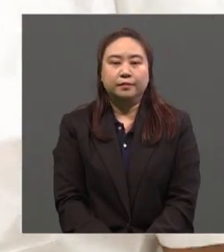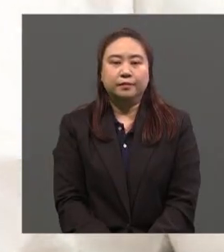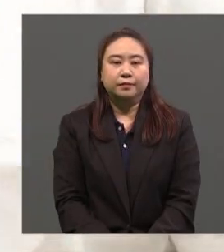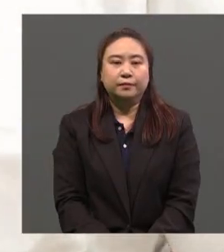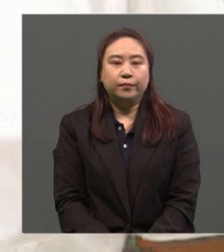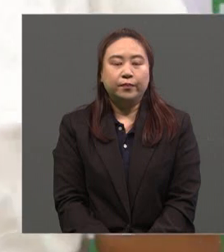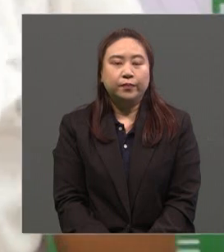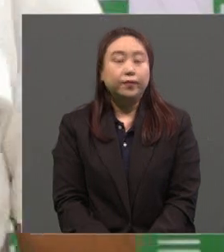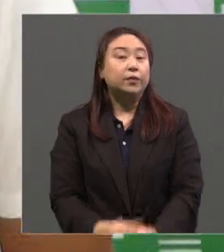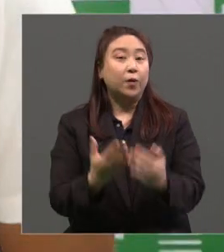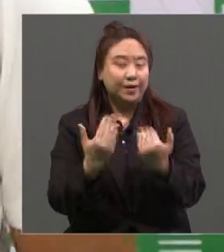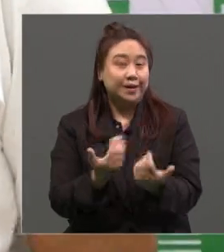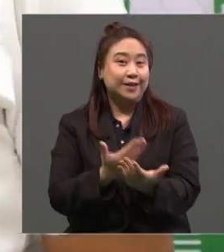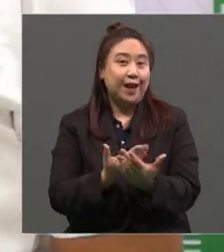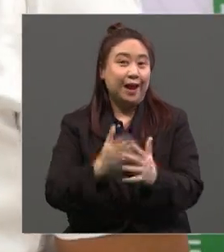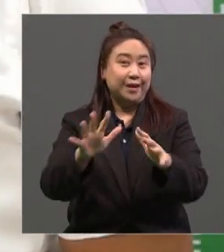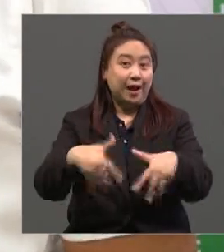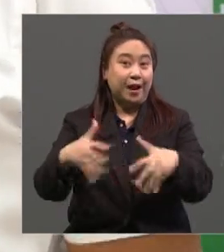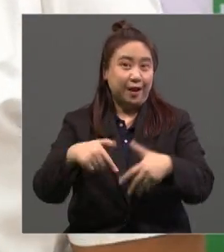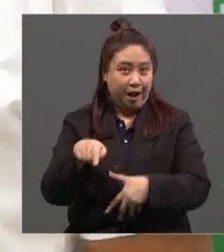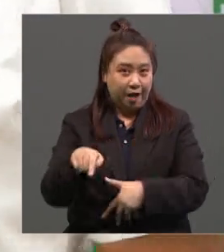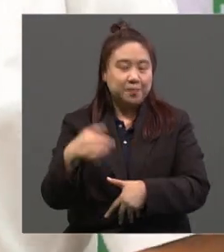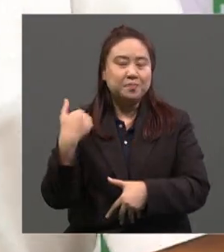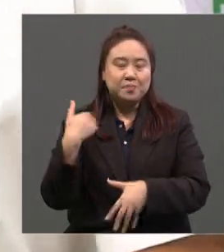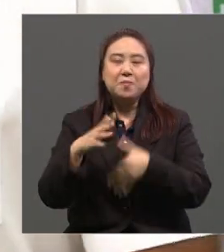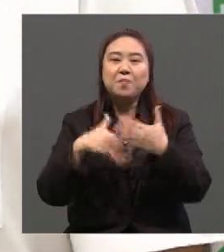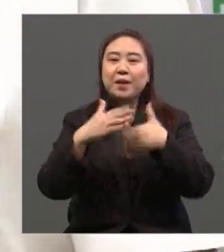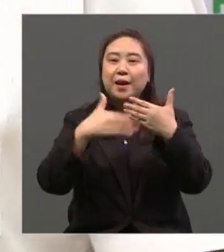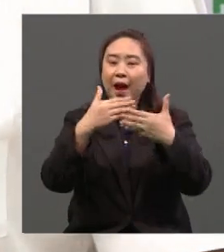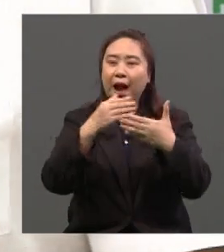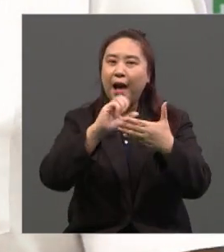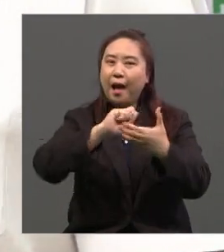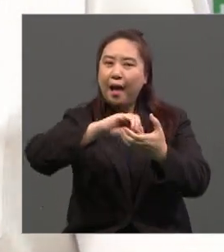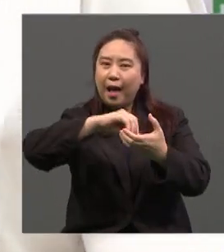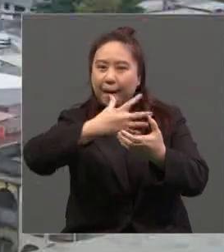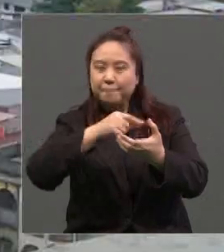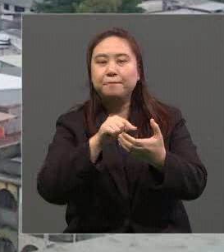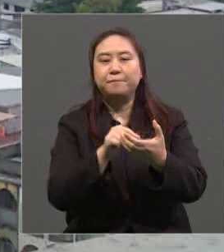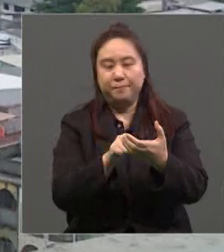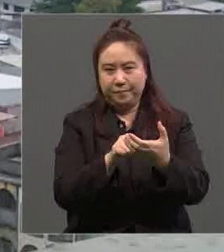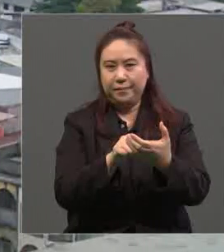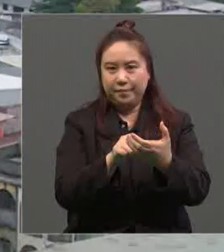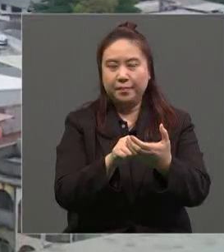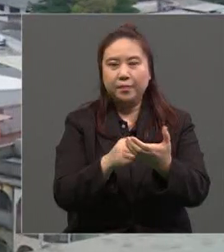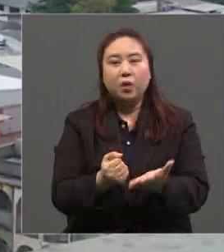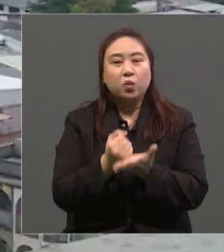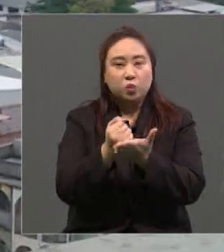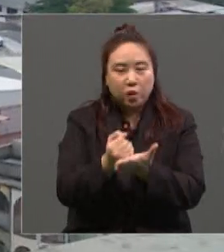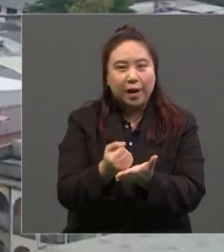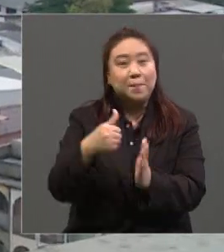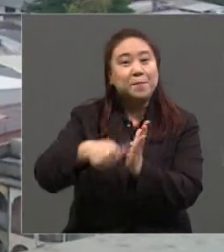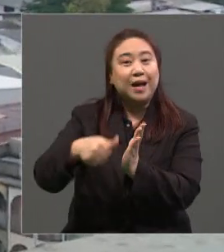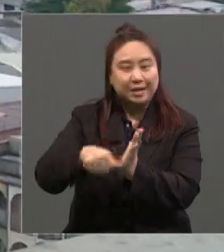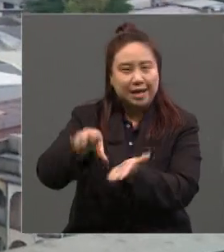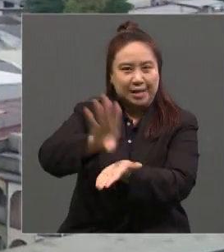ส่วนเรื่องของการจัดเก็บรายได้นะครับจะมีการพัฒนาซอฟต์แวร์นะครับที่ชื่อว่า BMA Tax นะครับเพื่อเป็นการสร้างประสิทธิภาพในการจัดเก็บภา